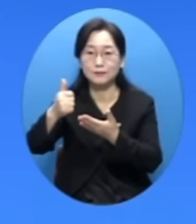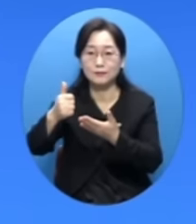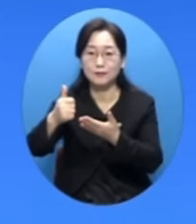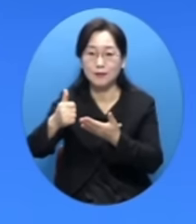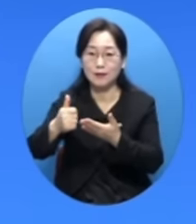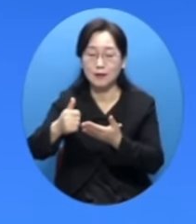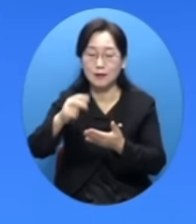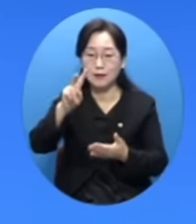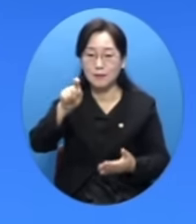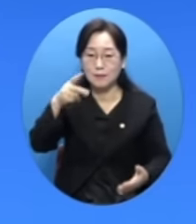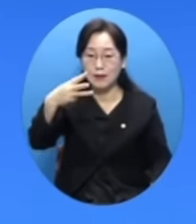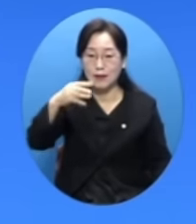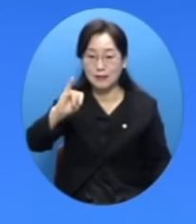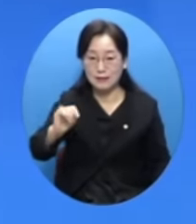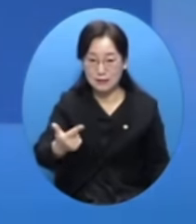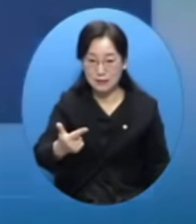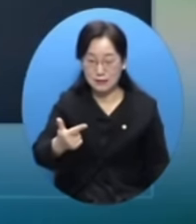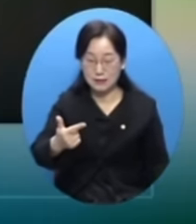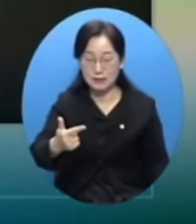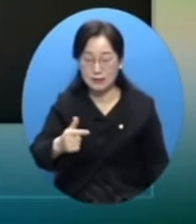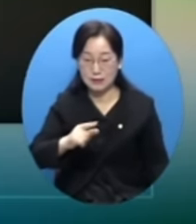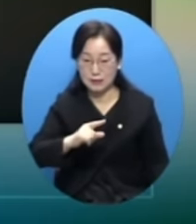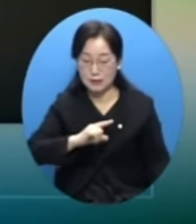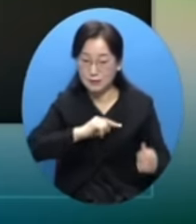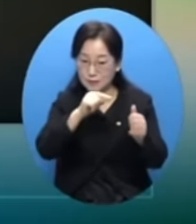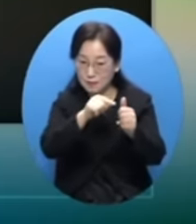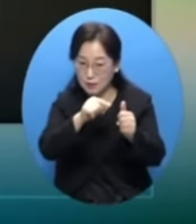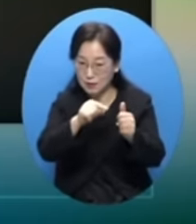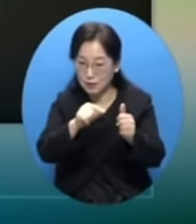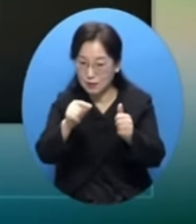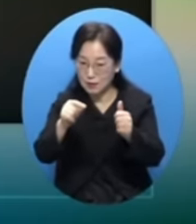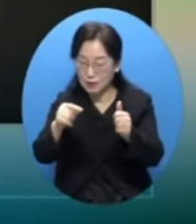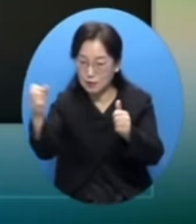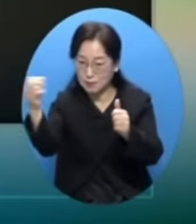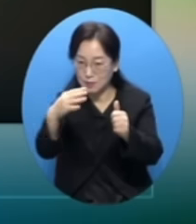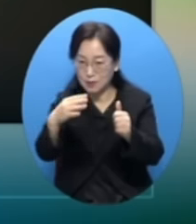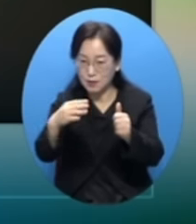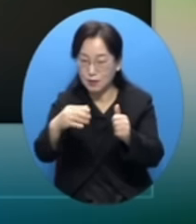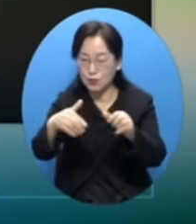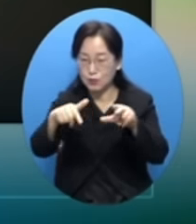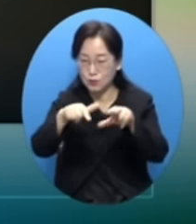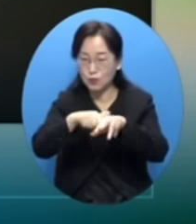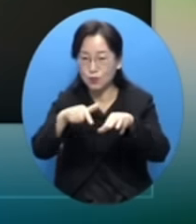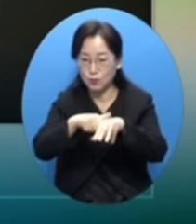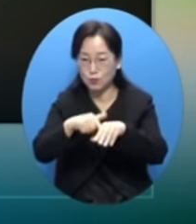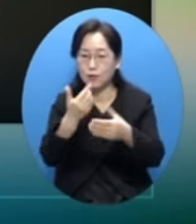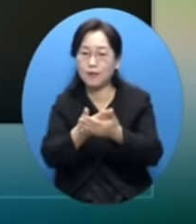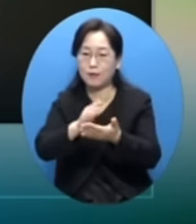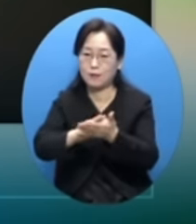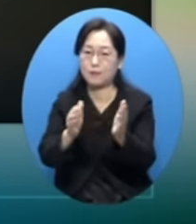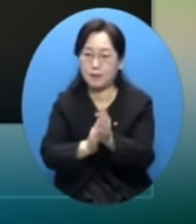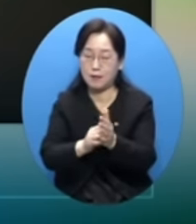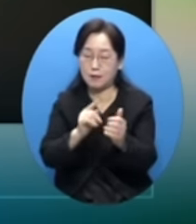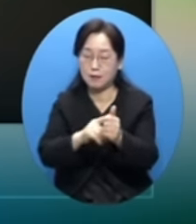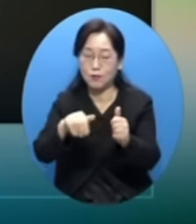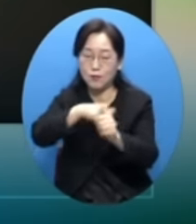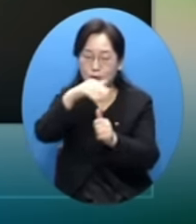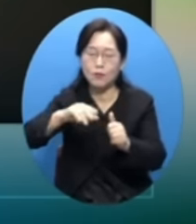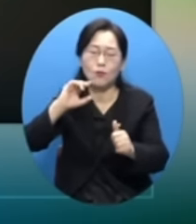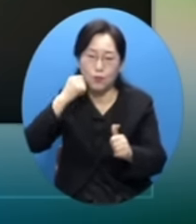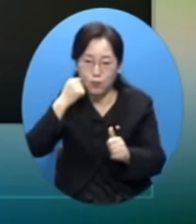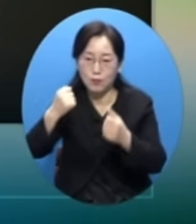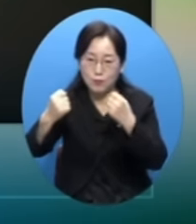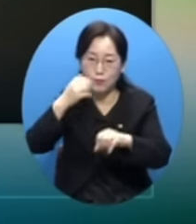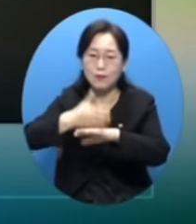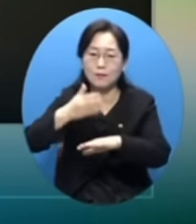마르틴 루터를 통해서 종교개혁을 이루셨는데 그는 그 고난 속에 어려움 가운데서도 하나님 앞에 감사하며 하나님의 도우심을